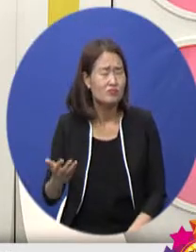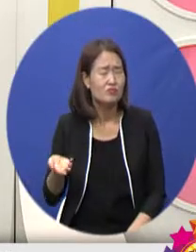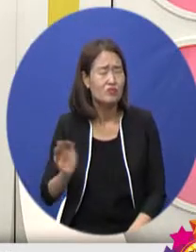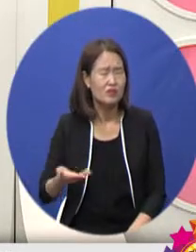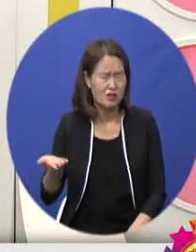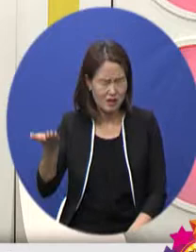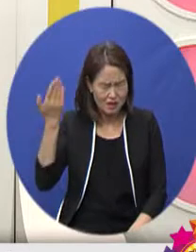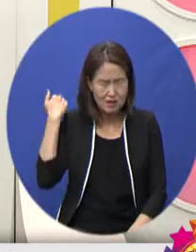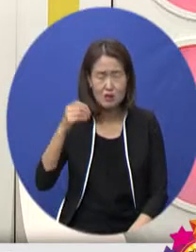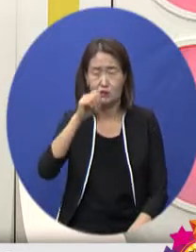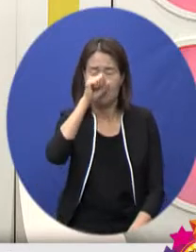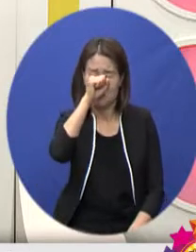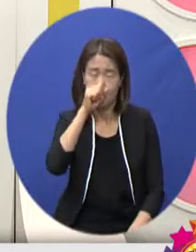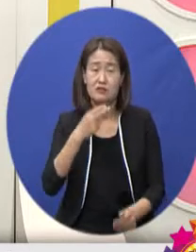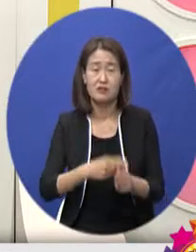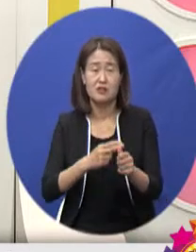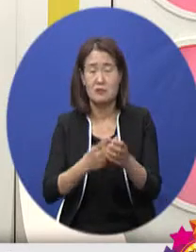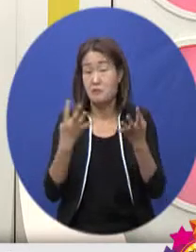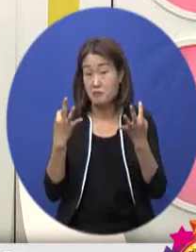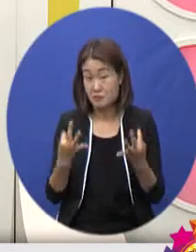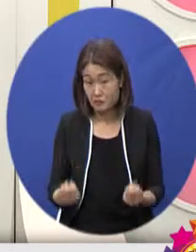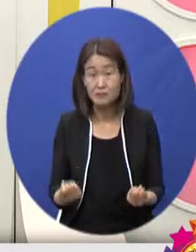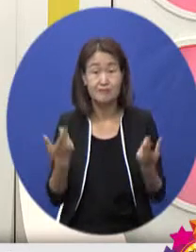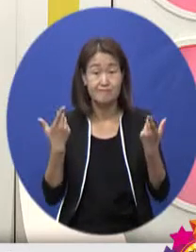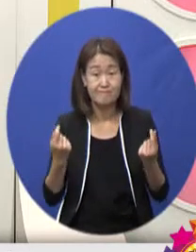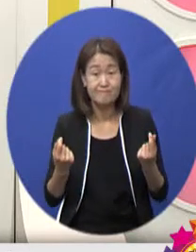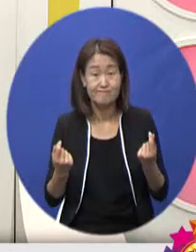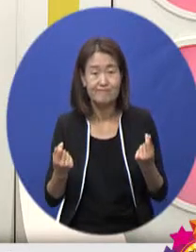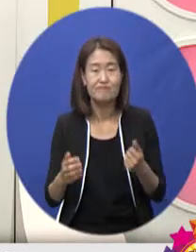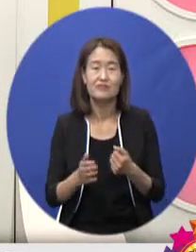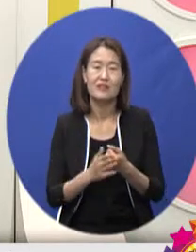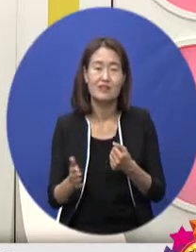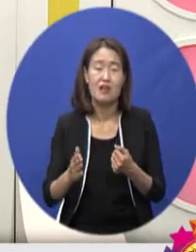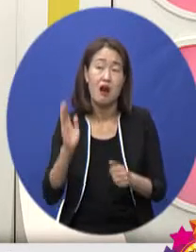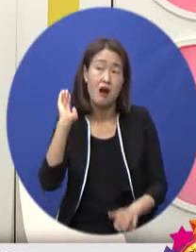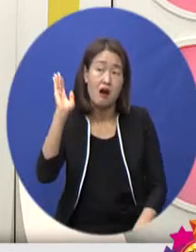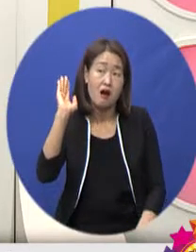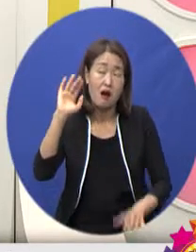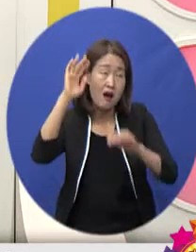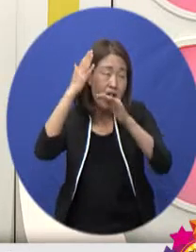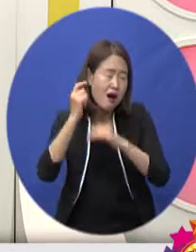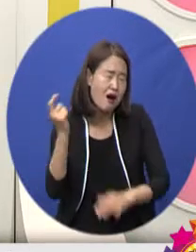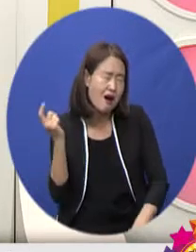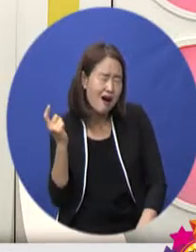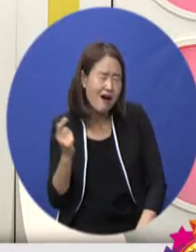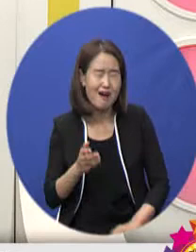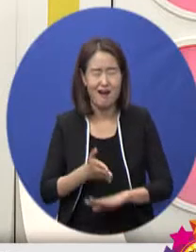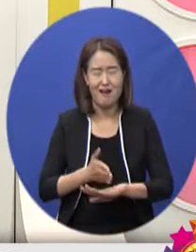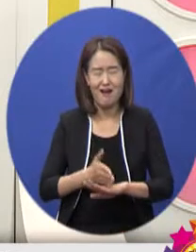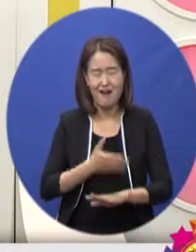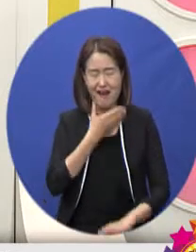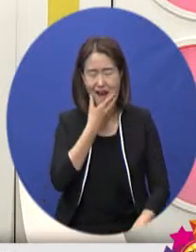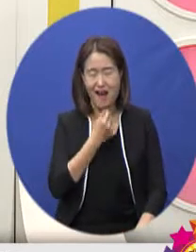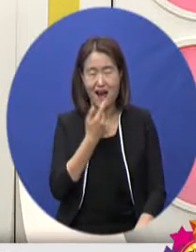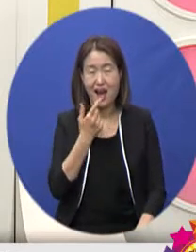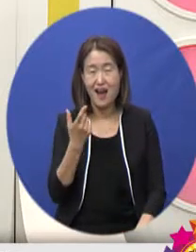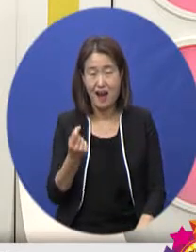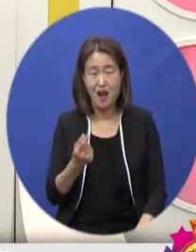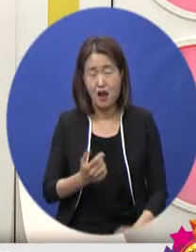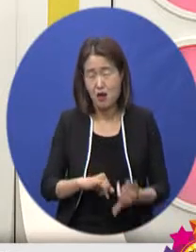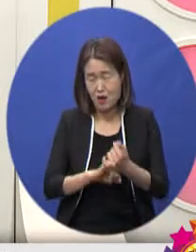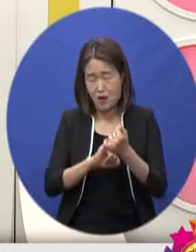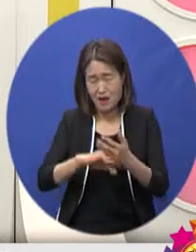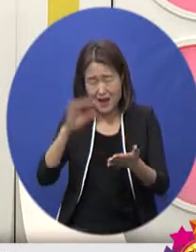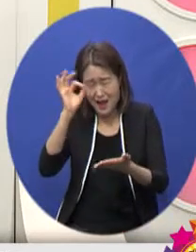예전에 이렇게 정말 좋고 따뜻한 선생님들이 많았다는 게 네, 이렇게 얘기만 들어도 참 감사하고 행복한 일인 것 같아요. 네. 네, 꼭